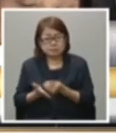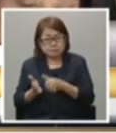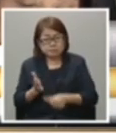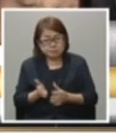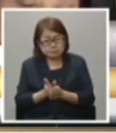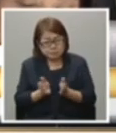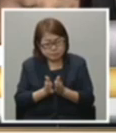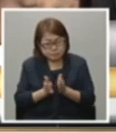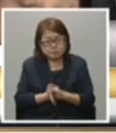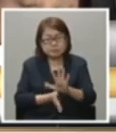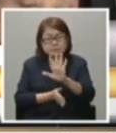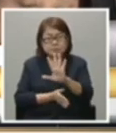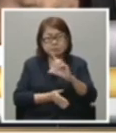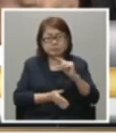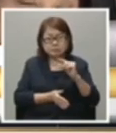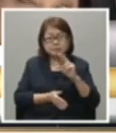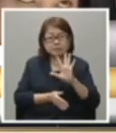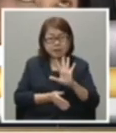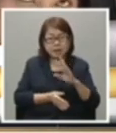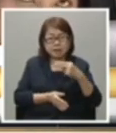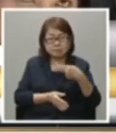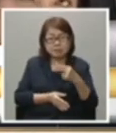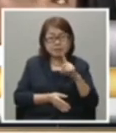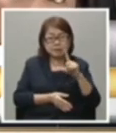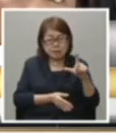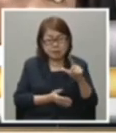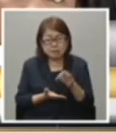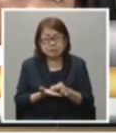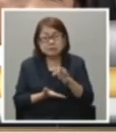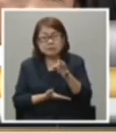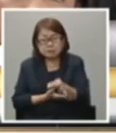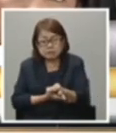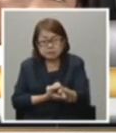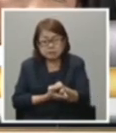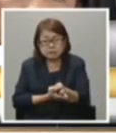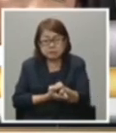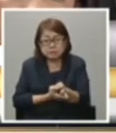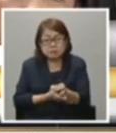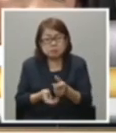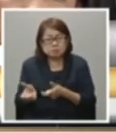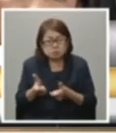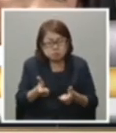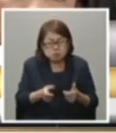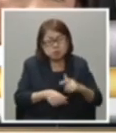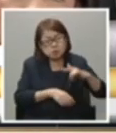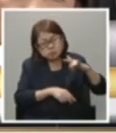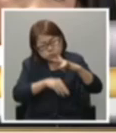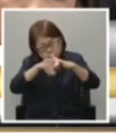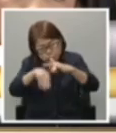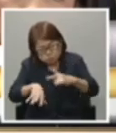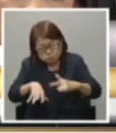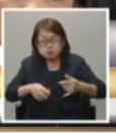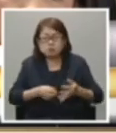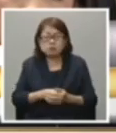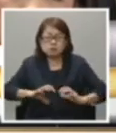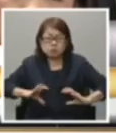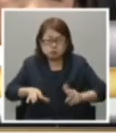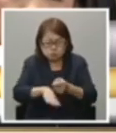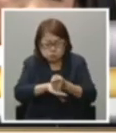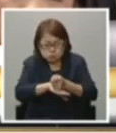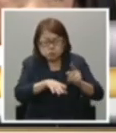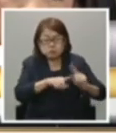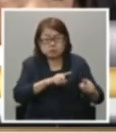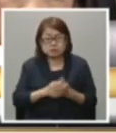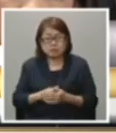50,000 ล้านบาทท่านใช้ไปกับการซื้ออาวุธตลอดเวลา5ปีที่ผ่านมาที่ยังไม่รวม 27,000 ล้านบา